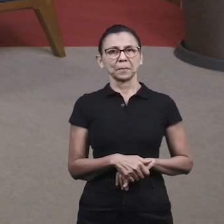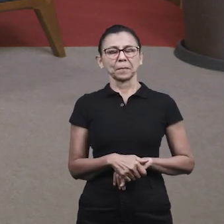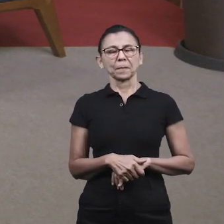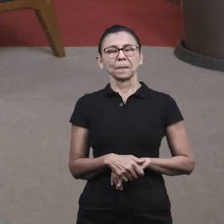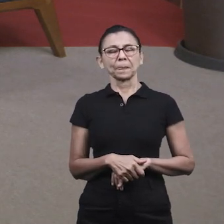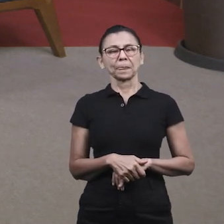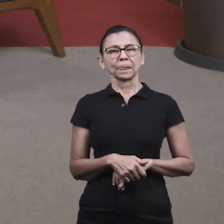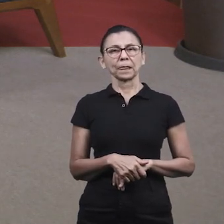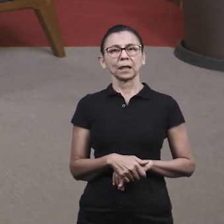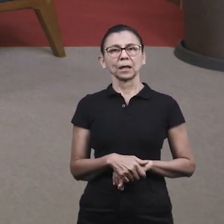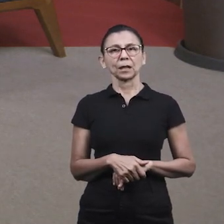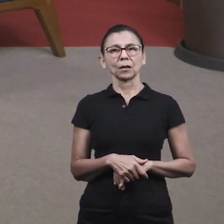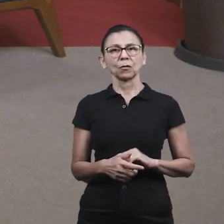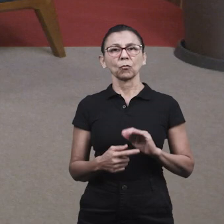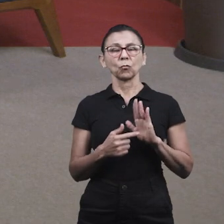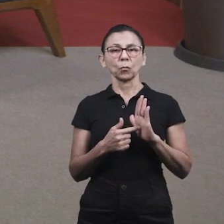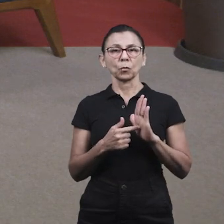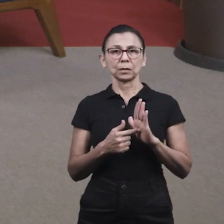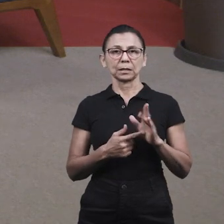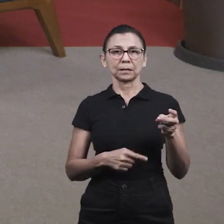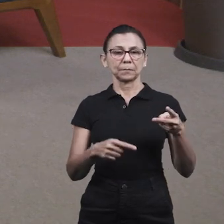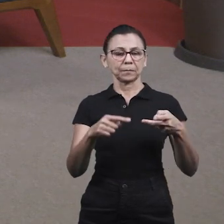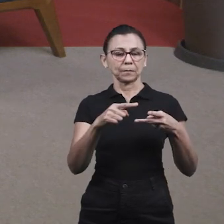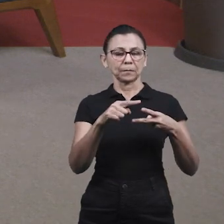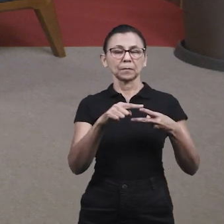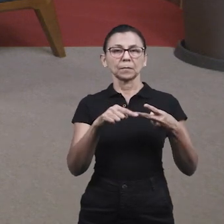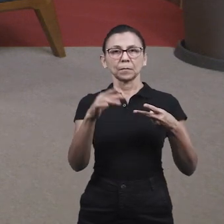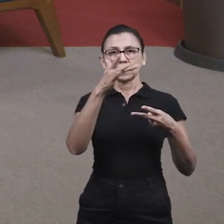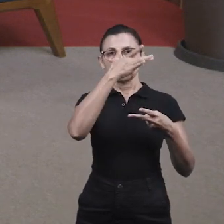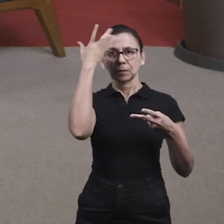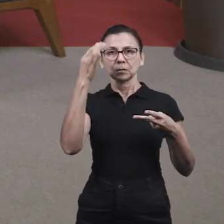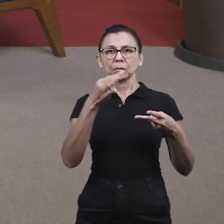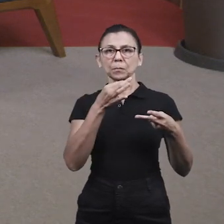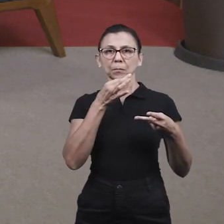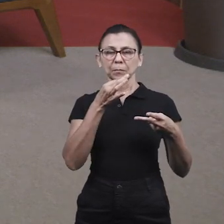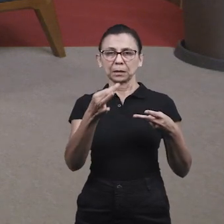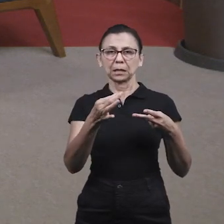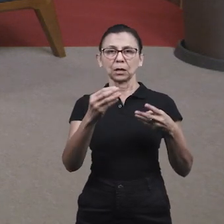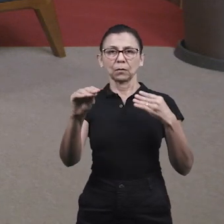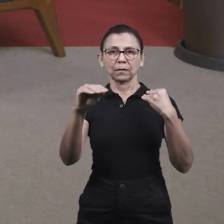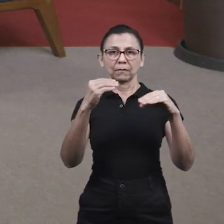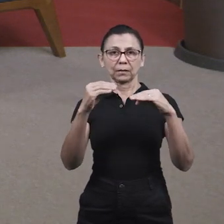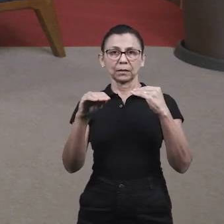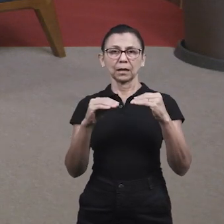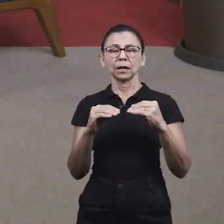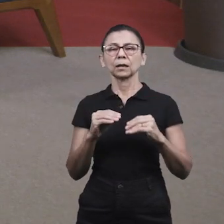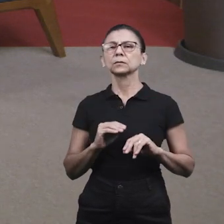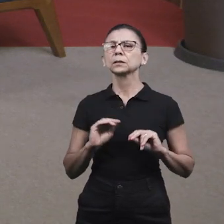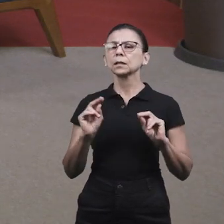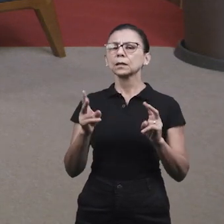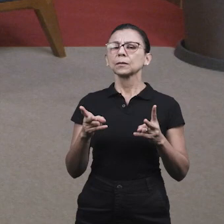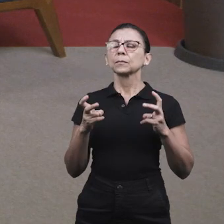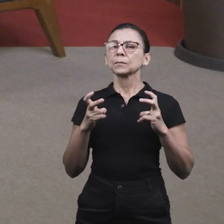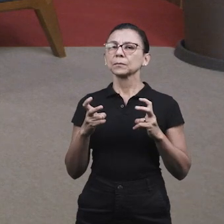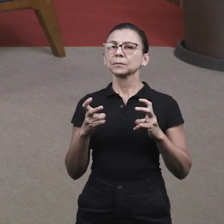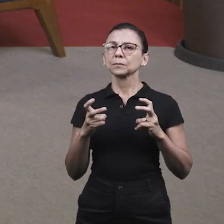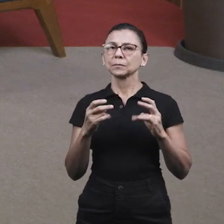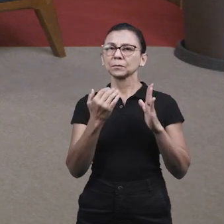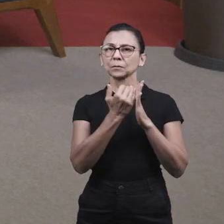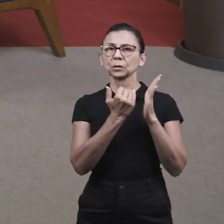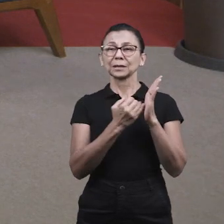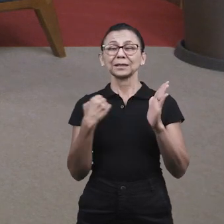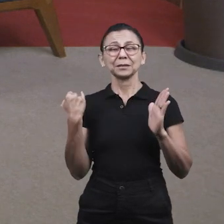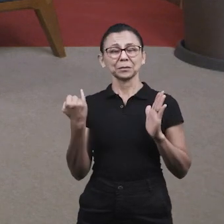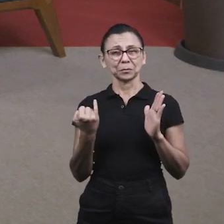Allons-y. Donc, je vais commencer ici en montrant deux commentaires qui ont été envoyés, que nous allons lire ici, afin que vous puissiez vous